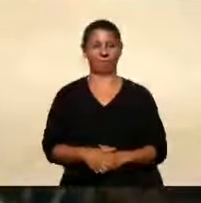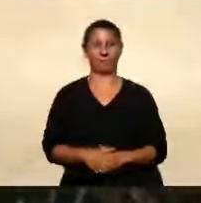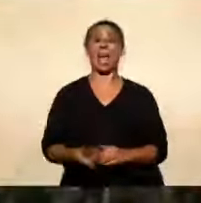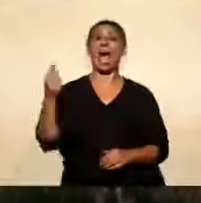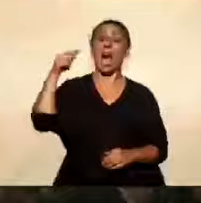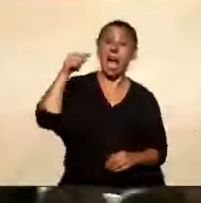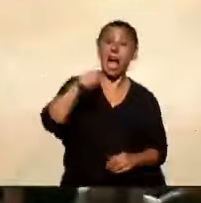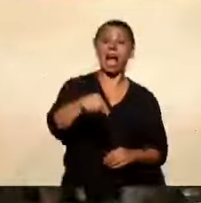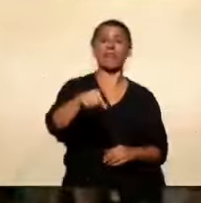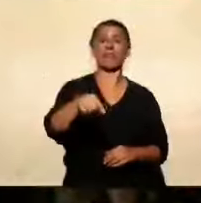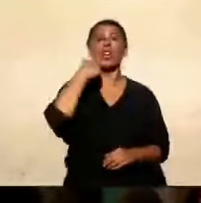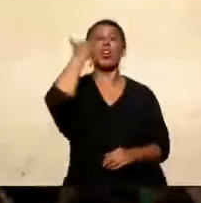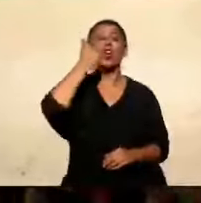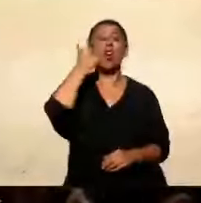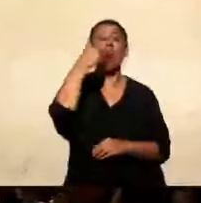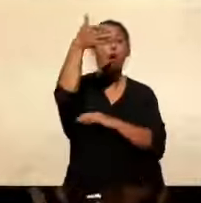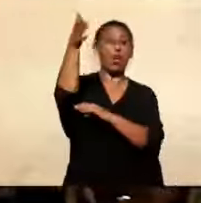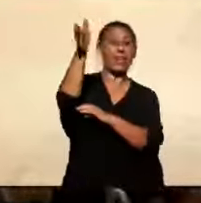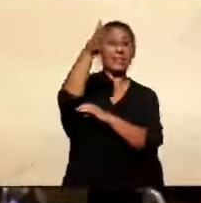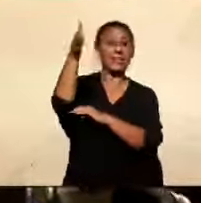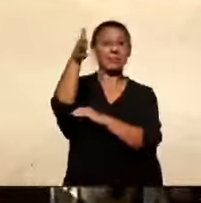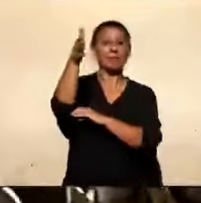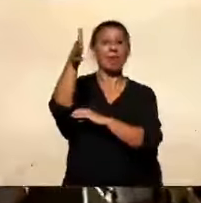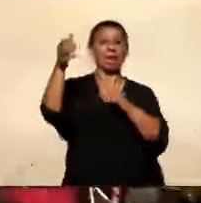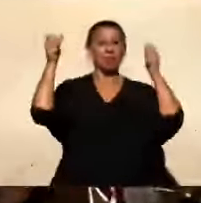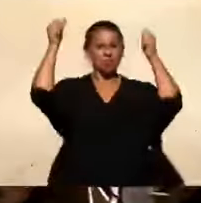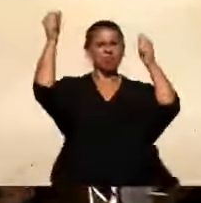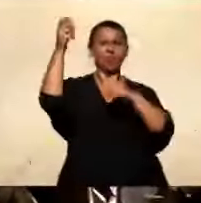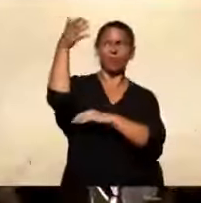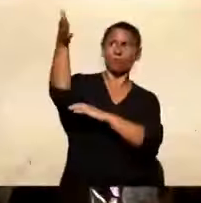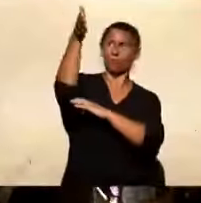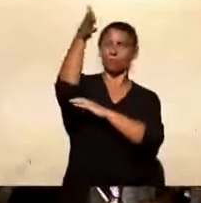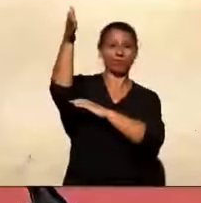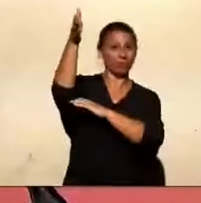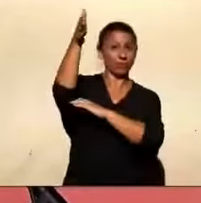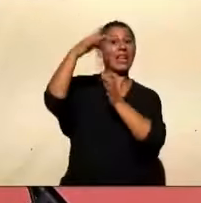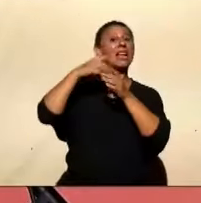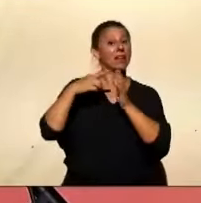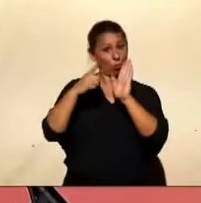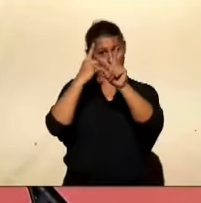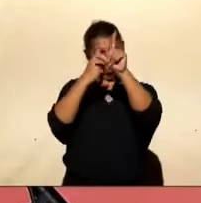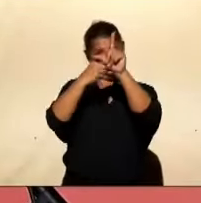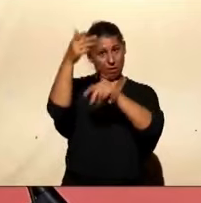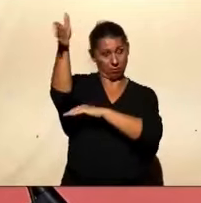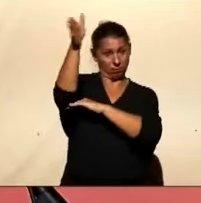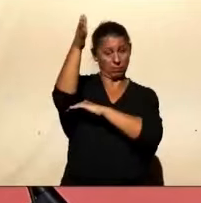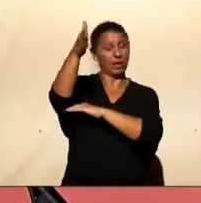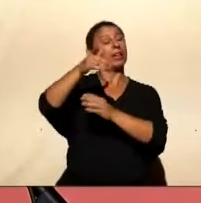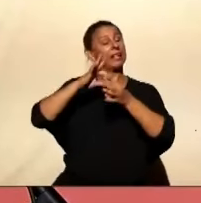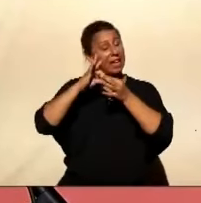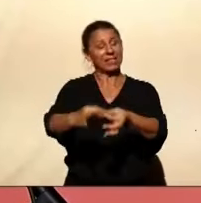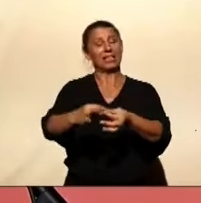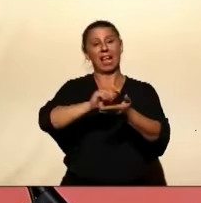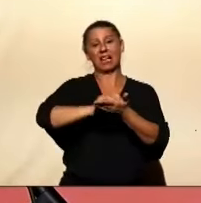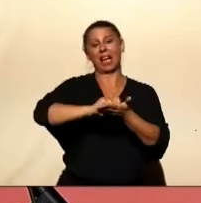Αυτή την κόκκινη σημαία κρατήσαμε ψηλά και συνεχίσαμε να γράφουμε